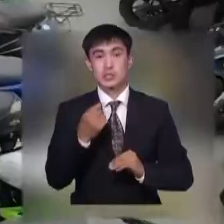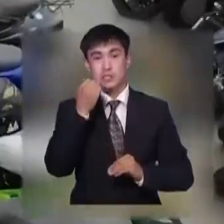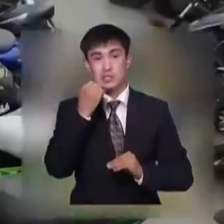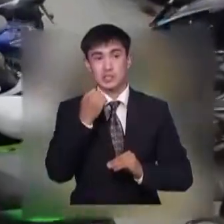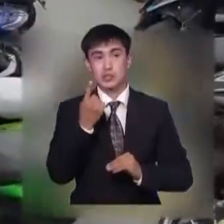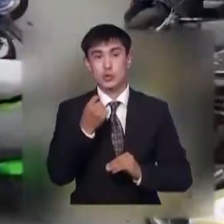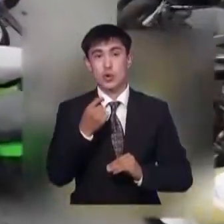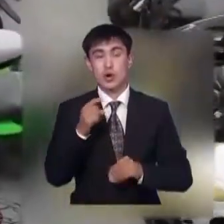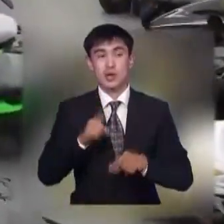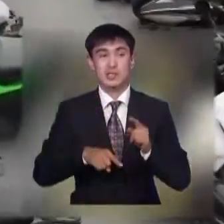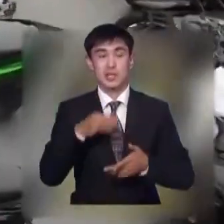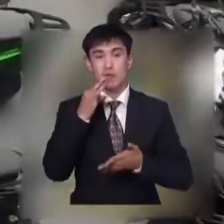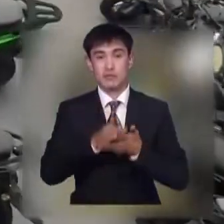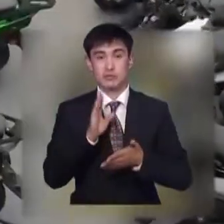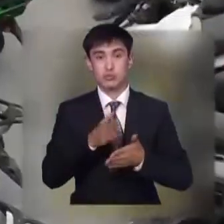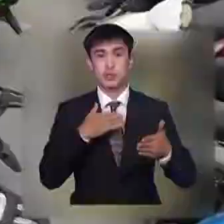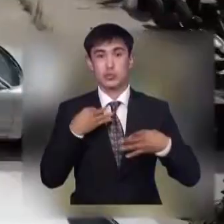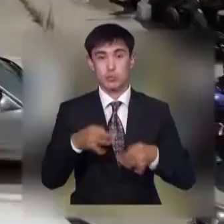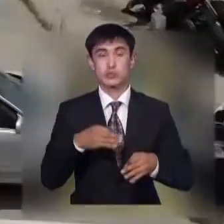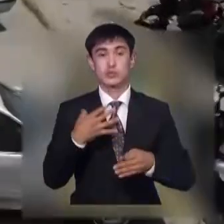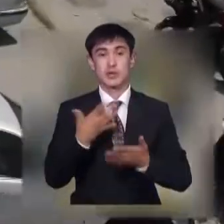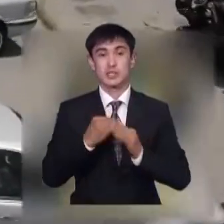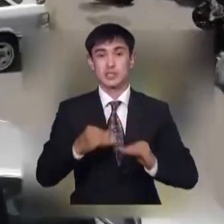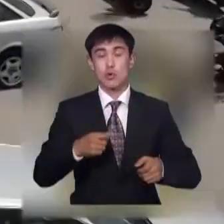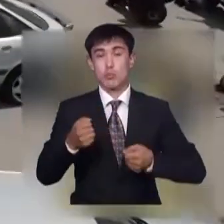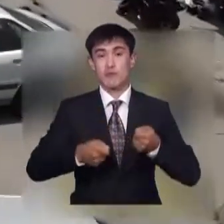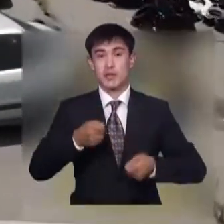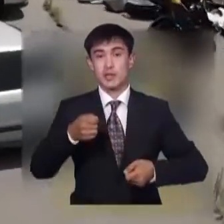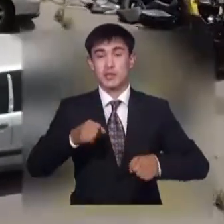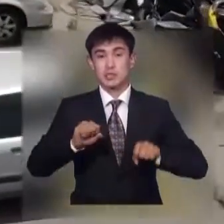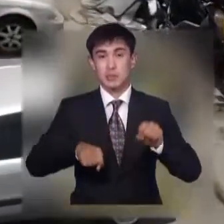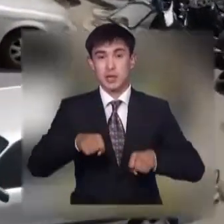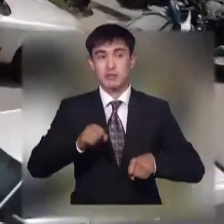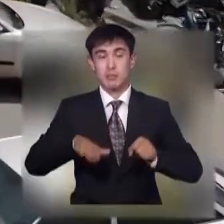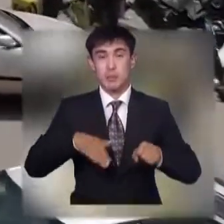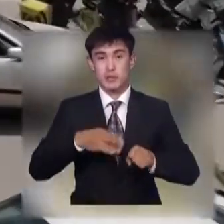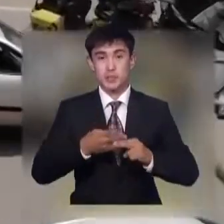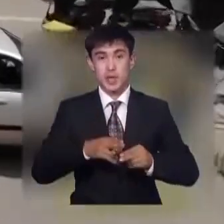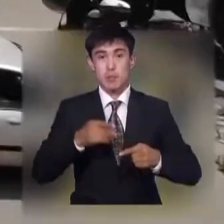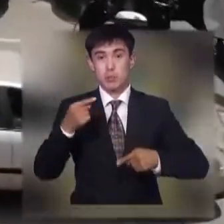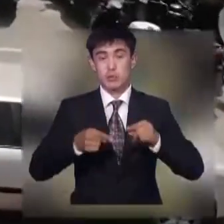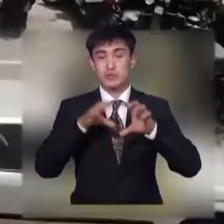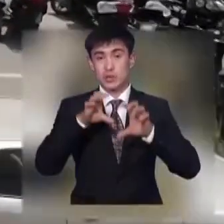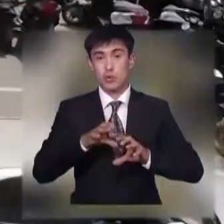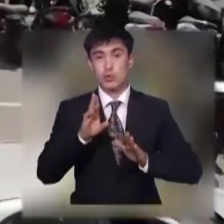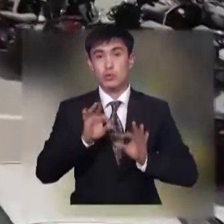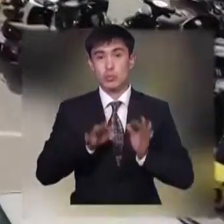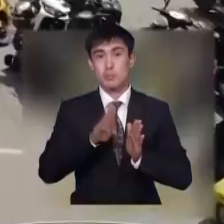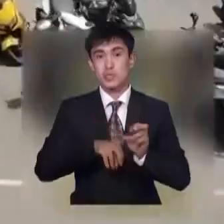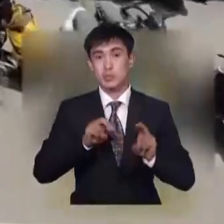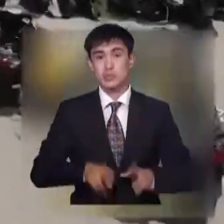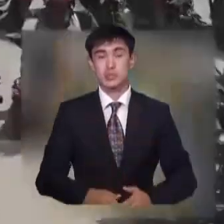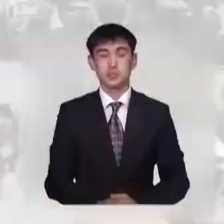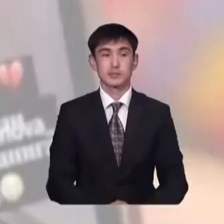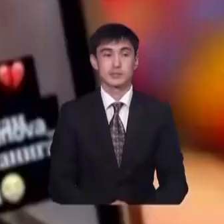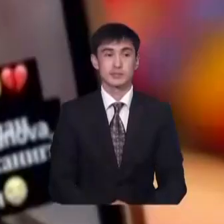родителей привлечены к ответственности за допуск своих детей к управлению самокатами и мопедами, что в целом противоречит закону и нормам безопасности.